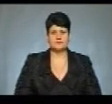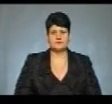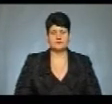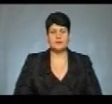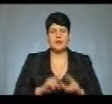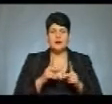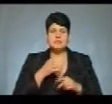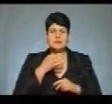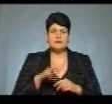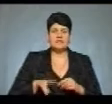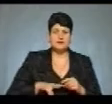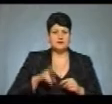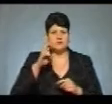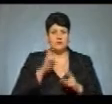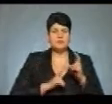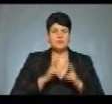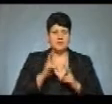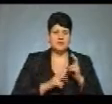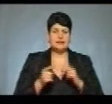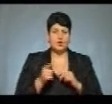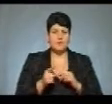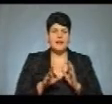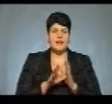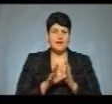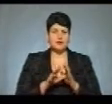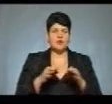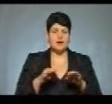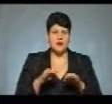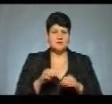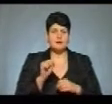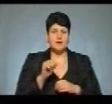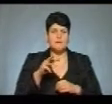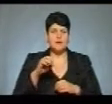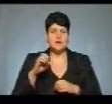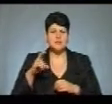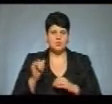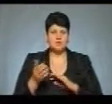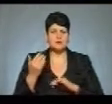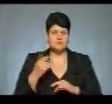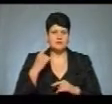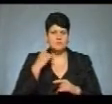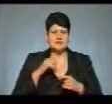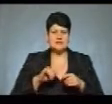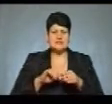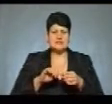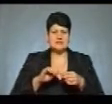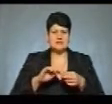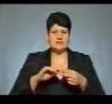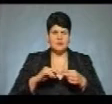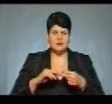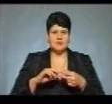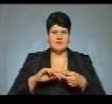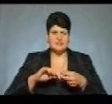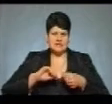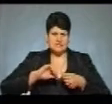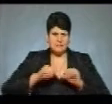Як нам повідомив директор комунального підприємства «Тернопільелектротранс» Андрій Мастюк, за попередньою версією сталося замикання високовольтних проводів, у